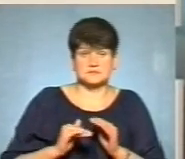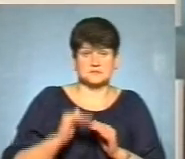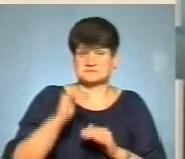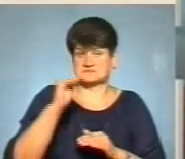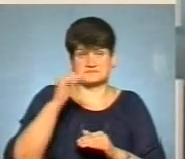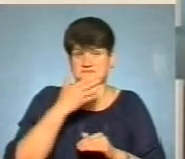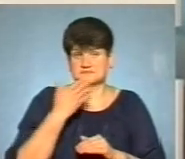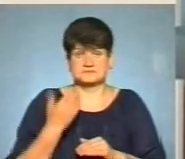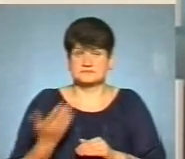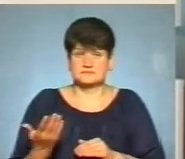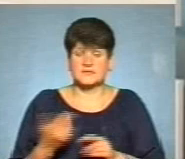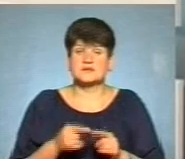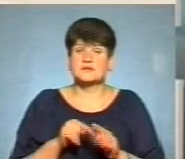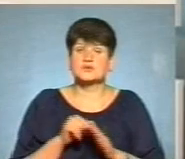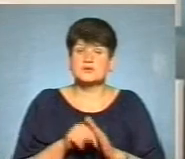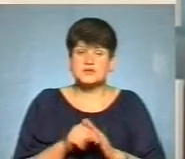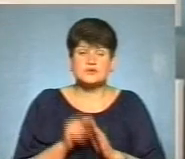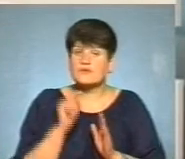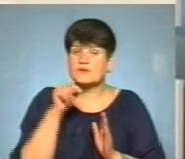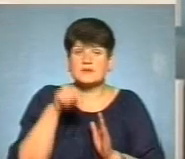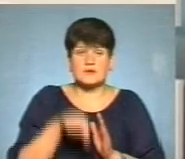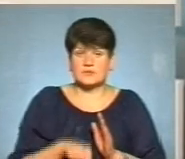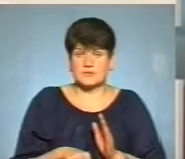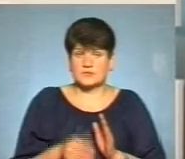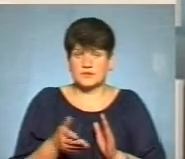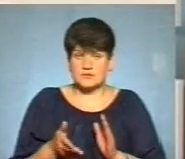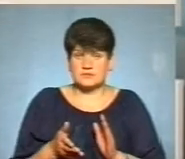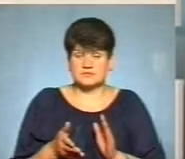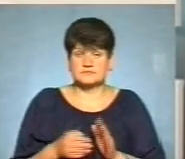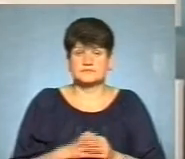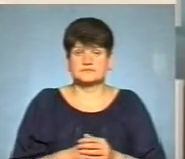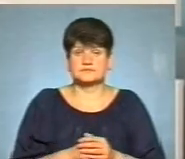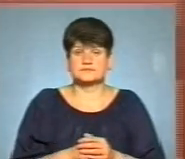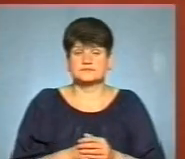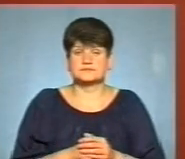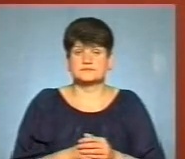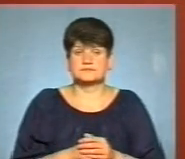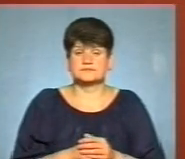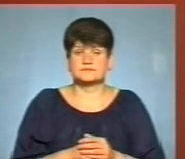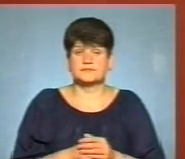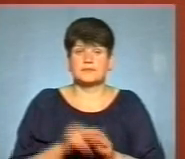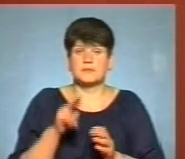то підвищується. Це значить, що він не поповнився за рахунок дощової води. Пилова буря завдала